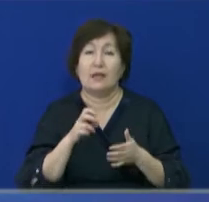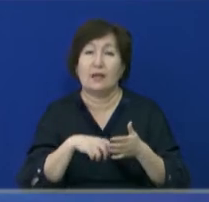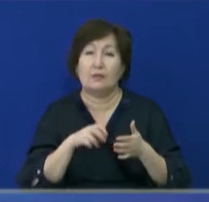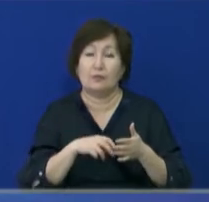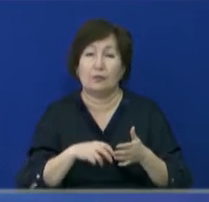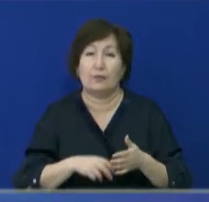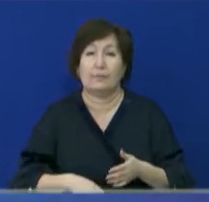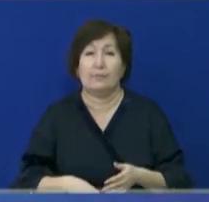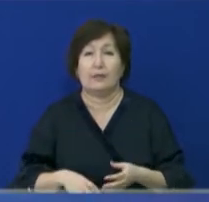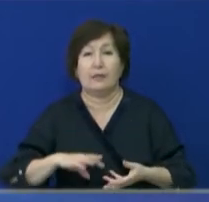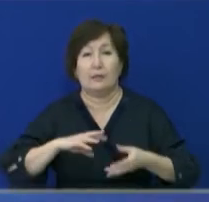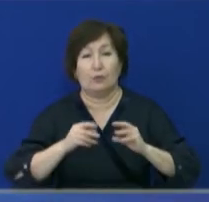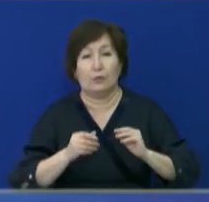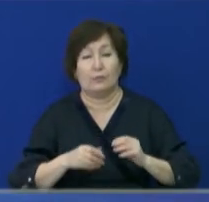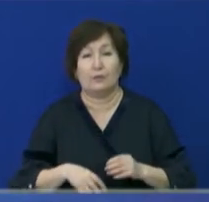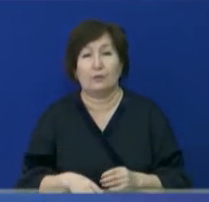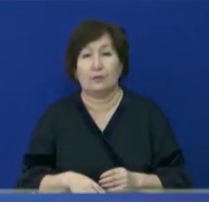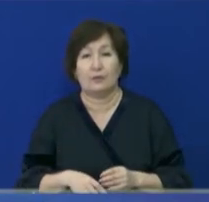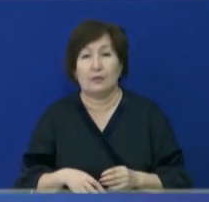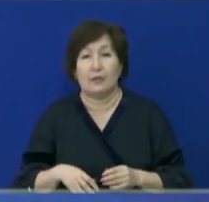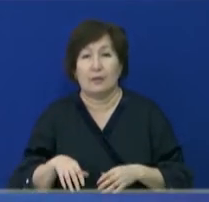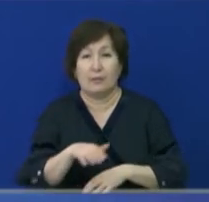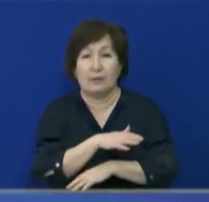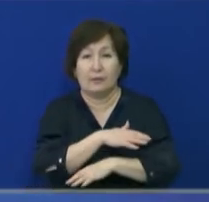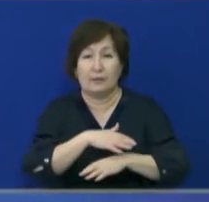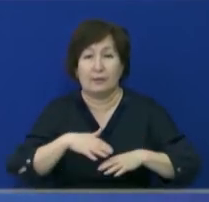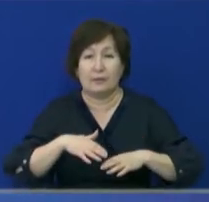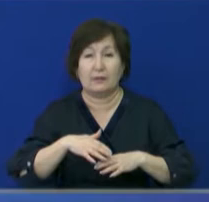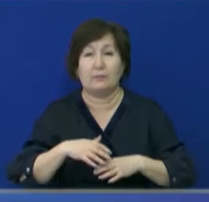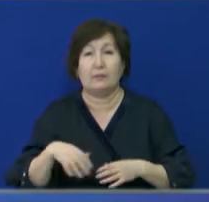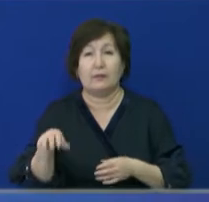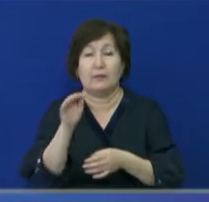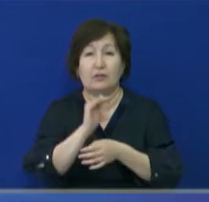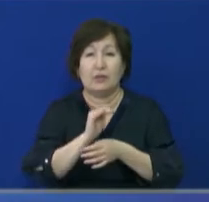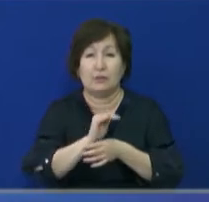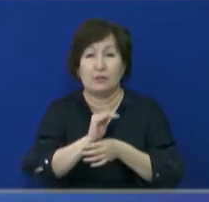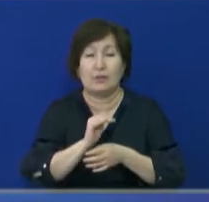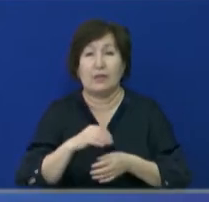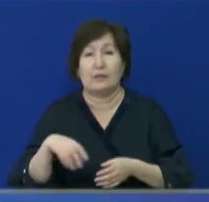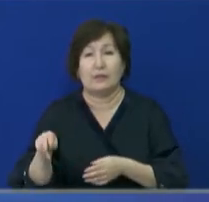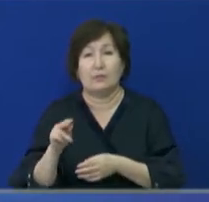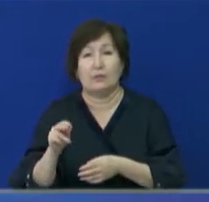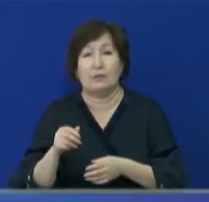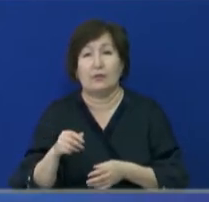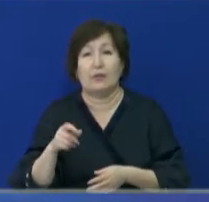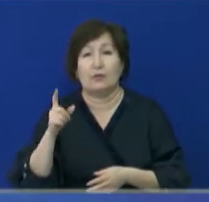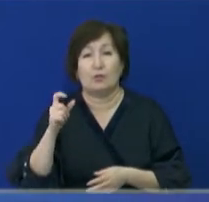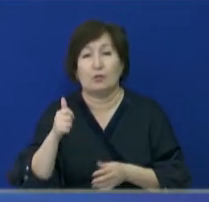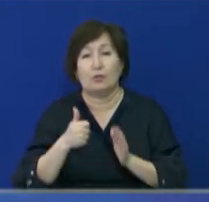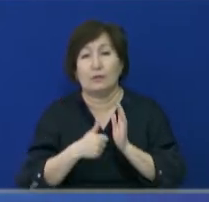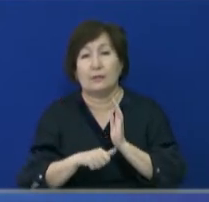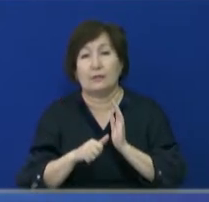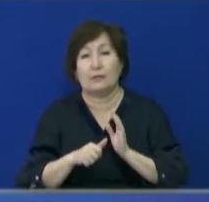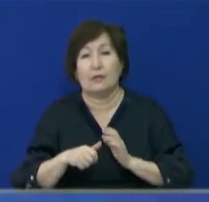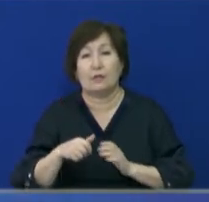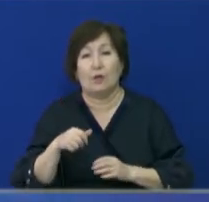Көшені жарықтандыру жүйесін жаңғырту жобасы аясында Семей қаласында 136 көшеге